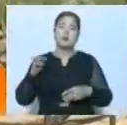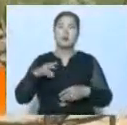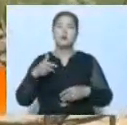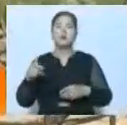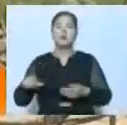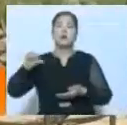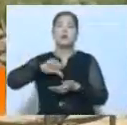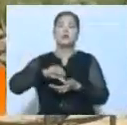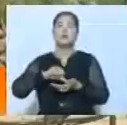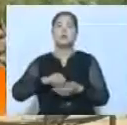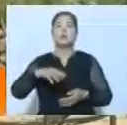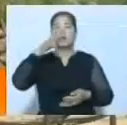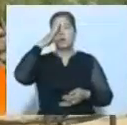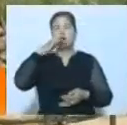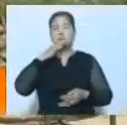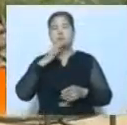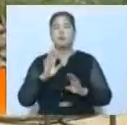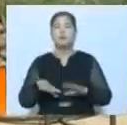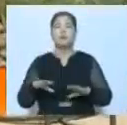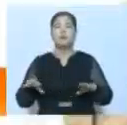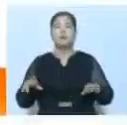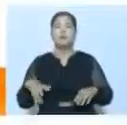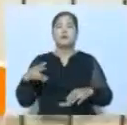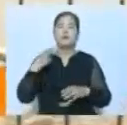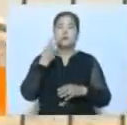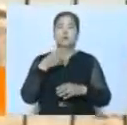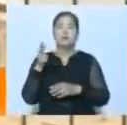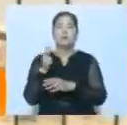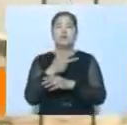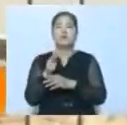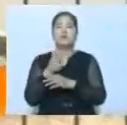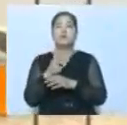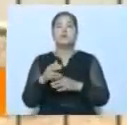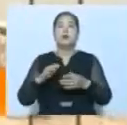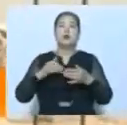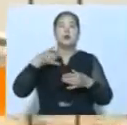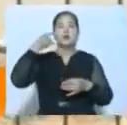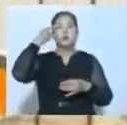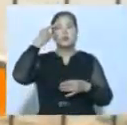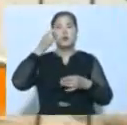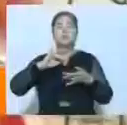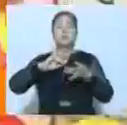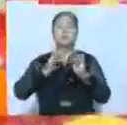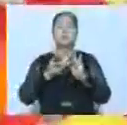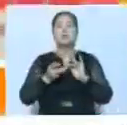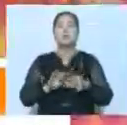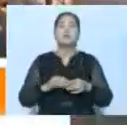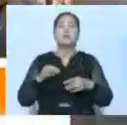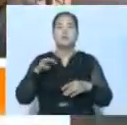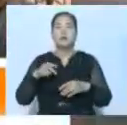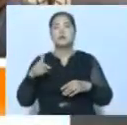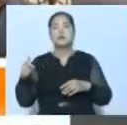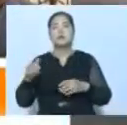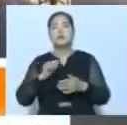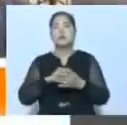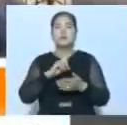бала арасындағы жылы қарым-қатынасты көрсететін видео түсіріп, Инстаграм желісіне жариялау керек. Түсірген видеоға Маңғыстау телеарнасының парақшасын